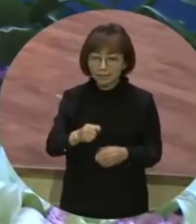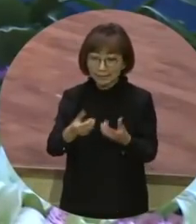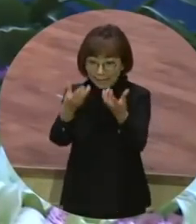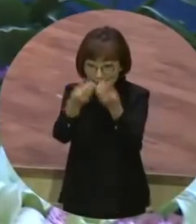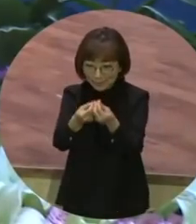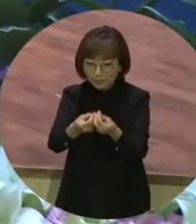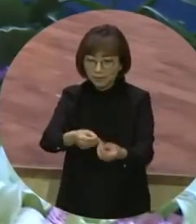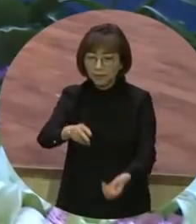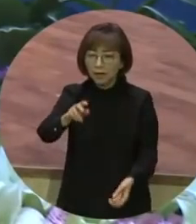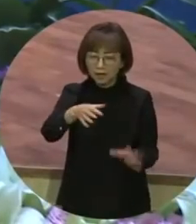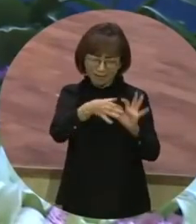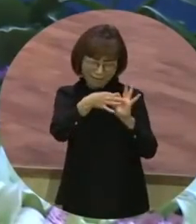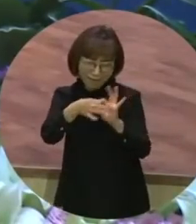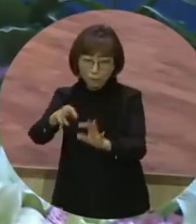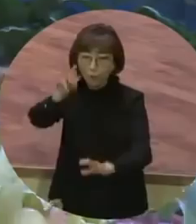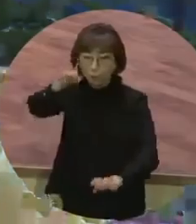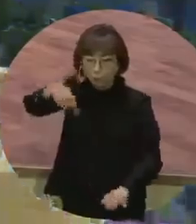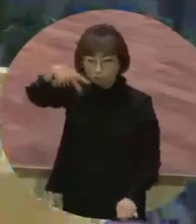좋아요. 무시로,